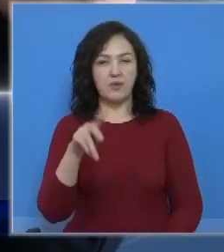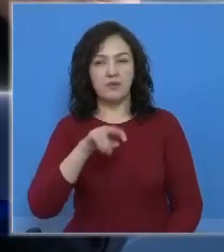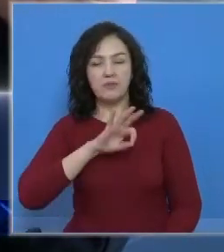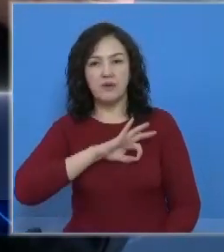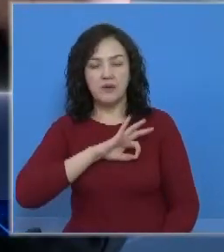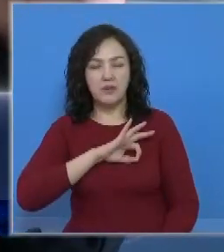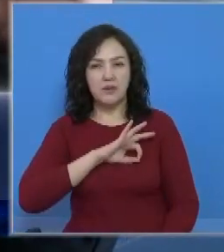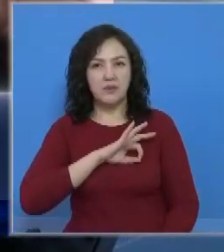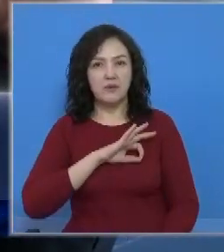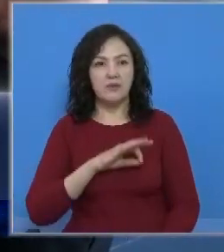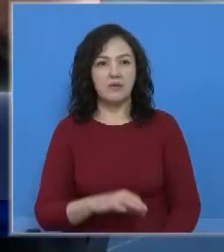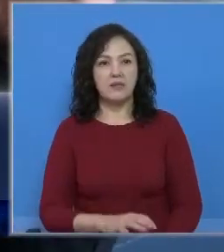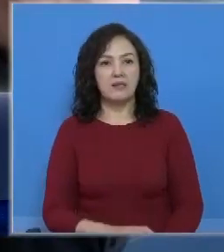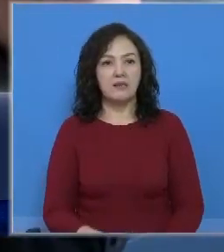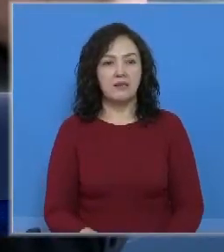призер